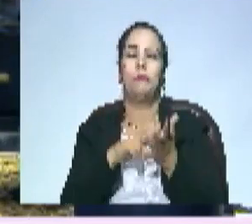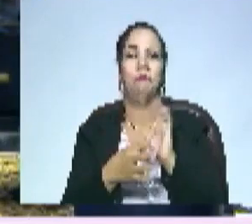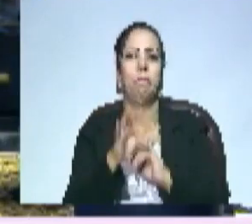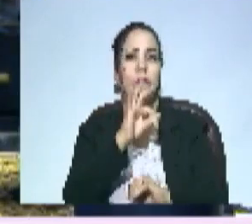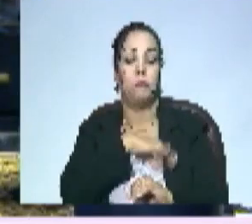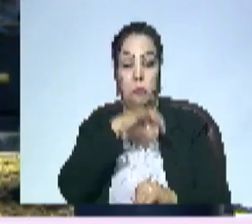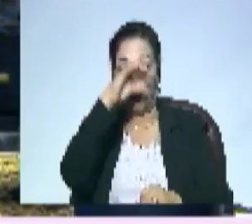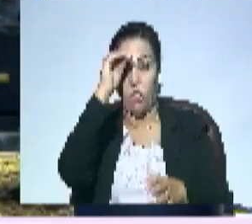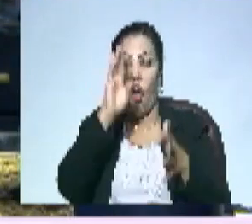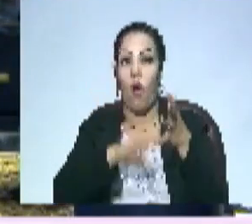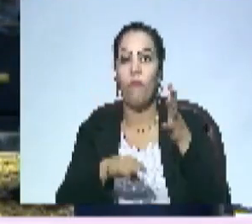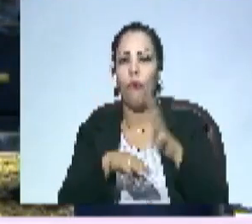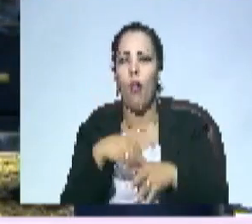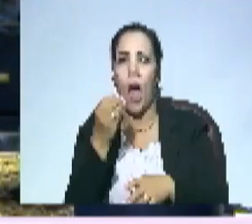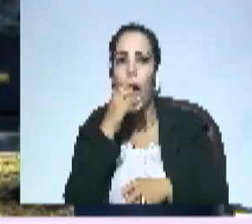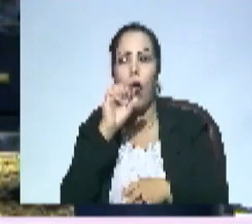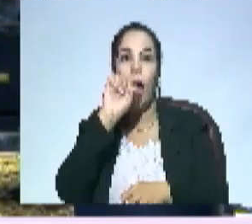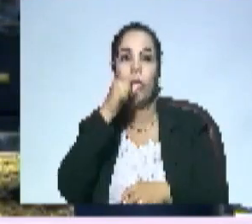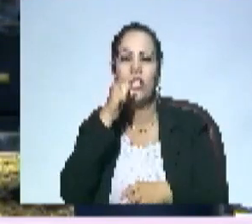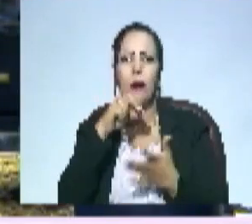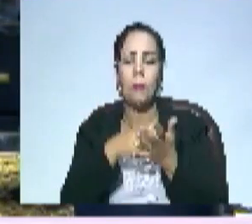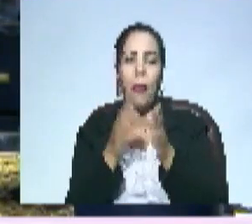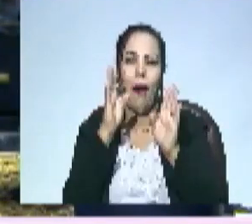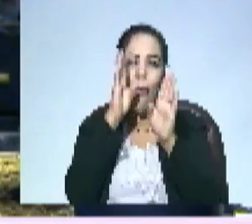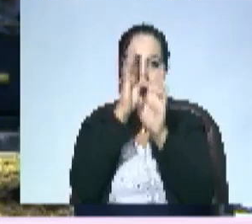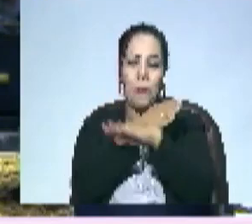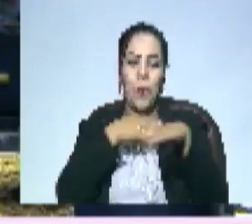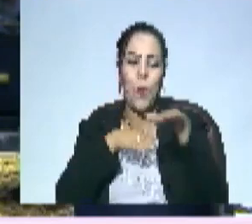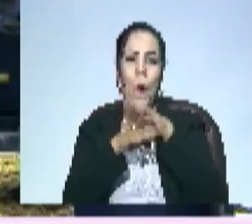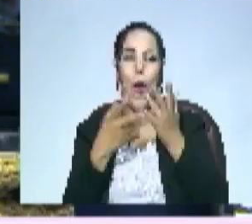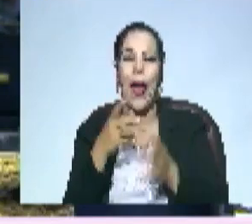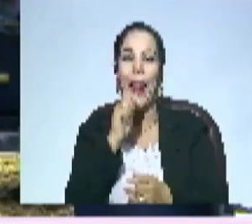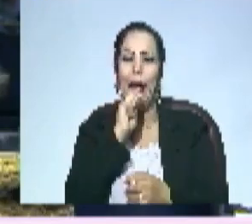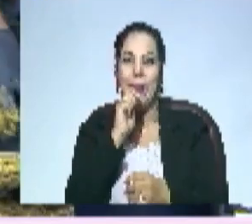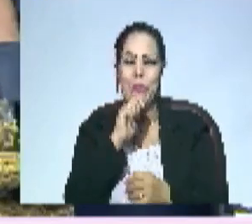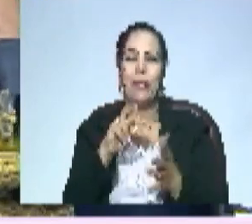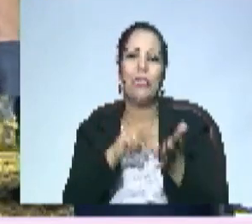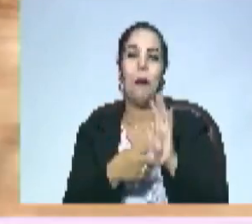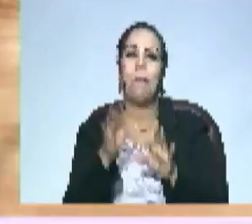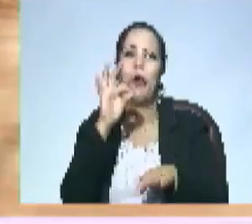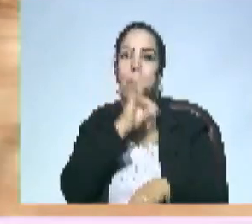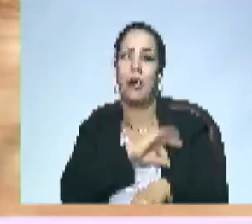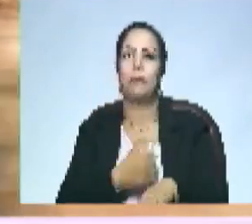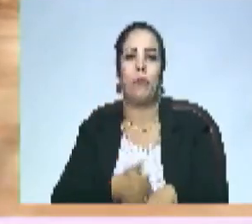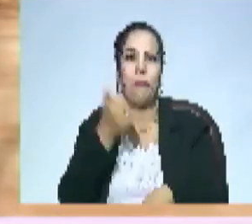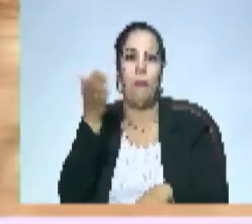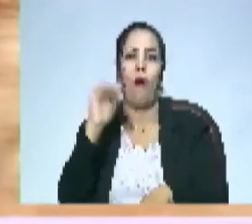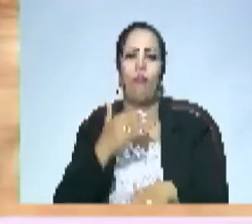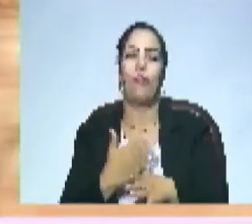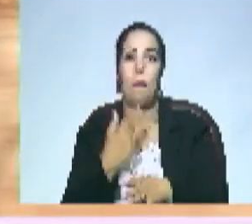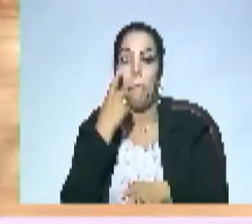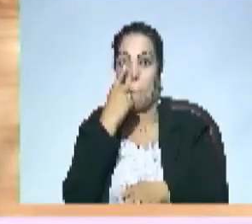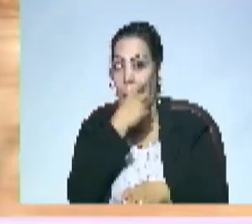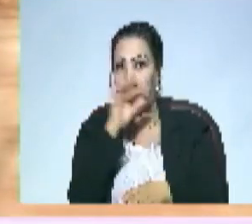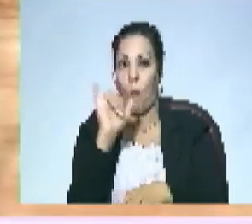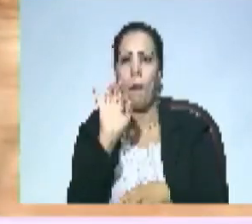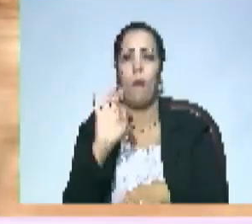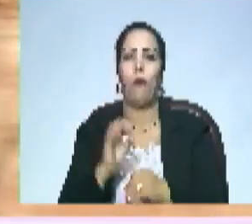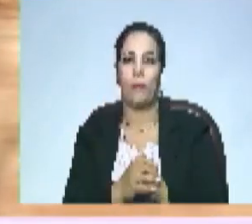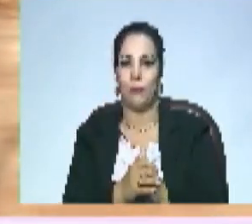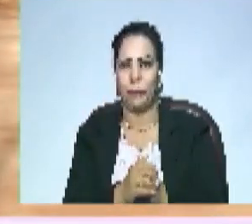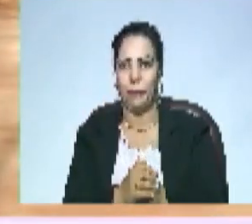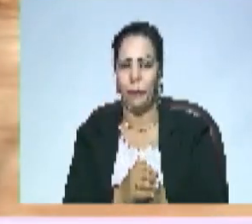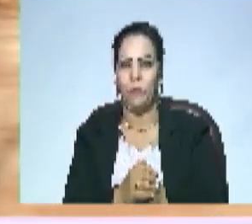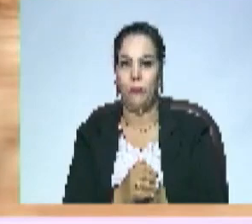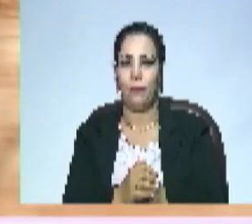الاطفال ما بتاكلش الجزر احنا بنخب جوه اللحمه ايوه فبيبقى القيمه بتاعتنا موجوده معانا حلوه قوي